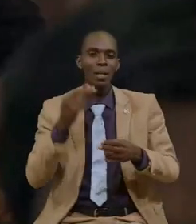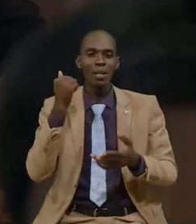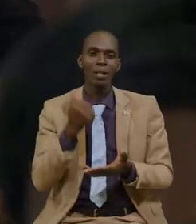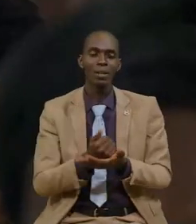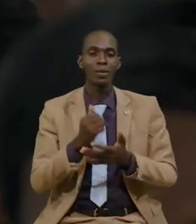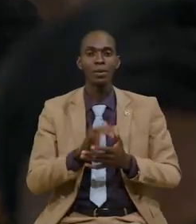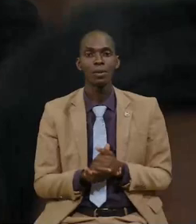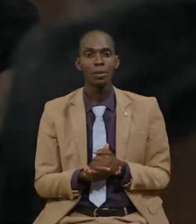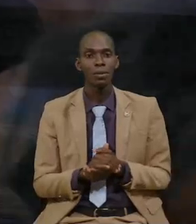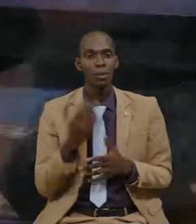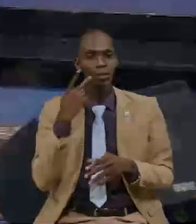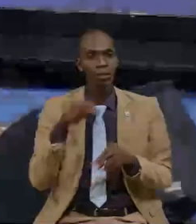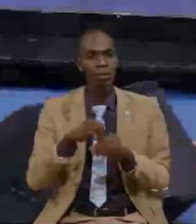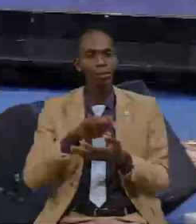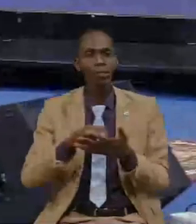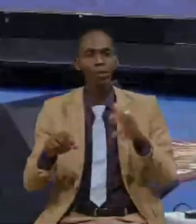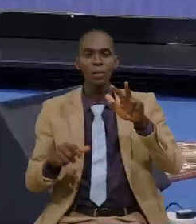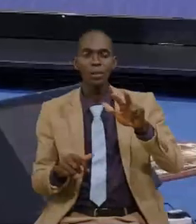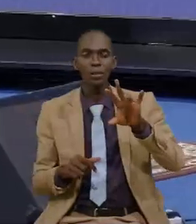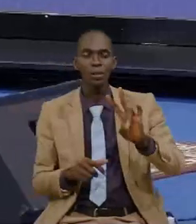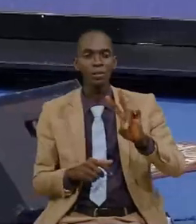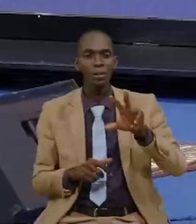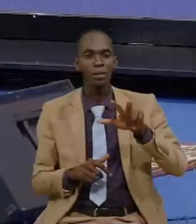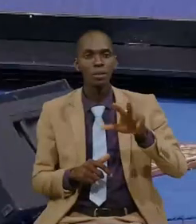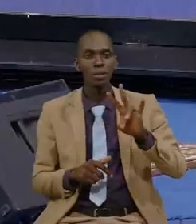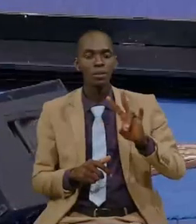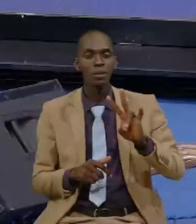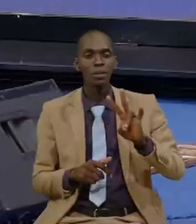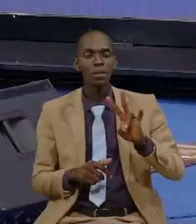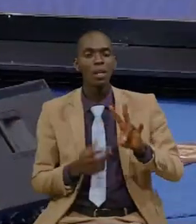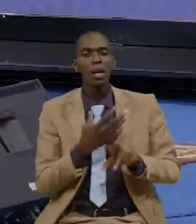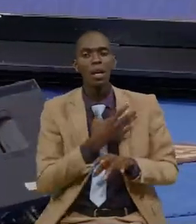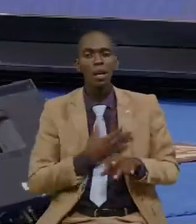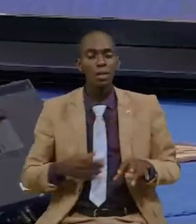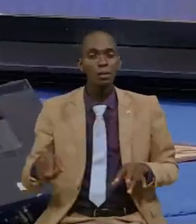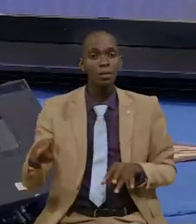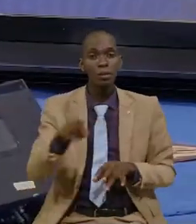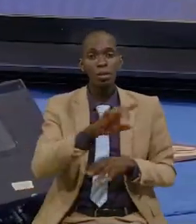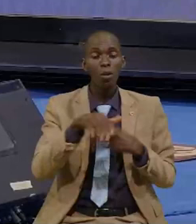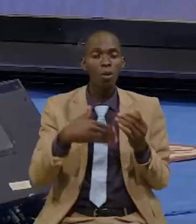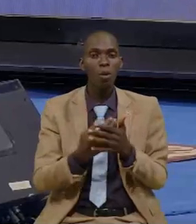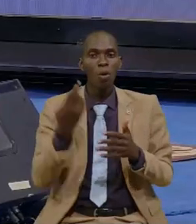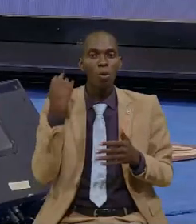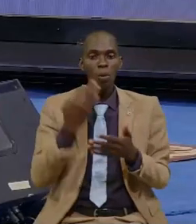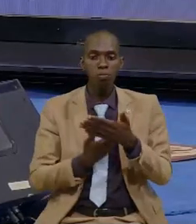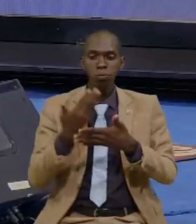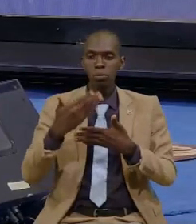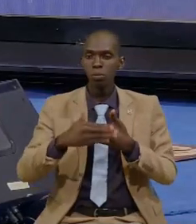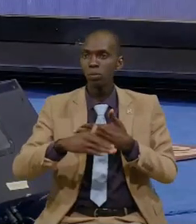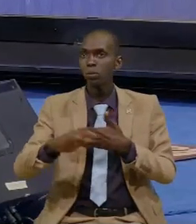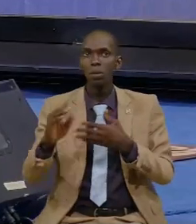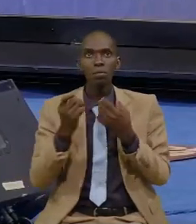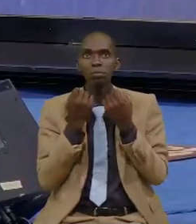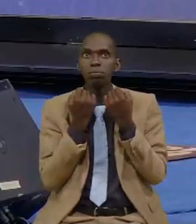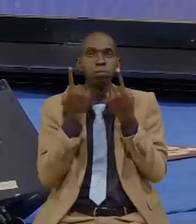au nom de Jésus-Christ. Verset 37. Ils étaient dans le plus